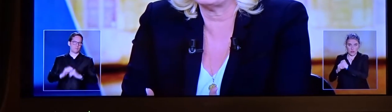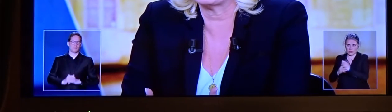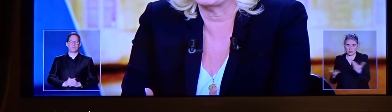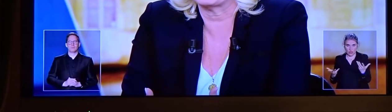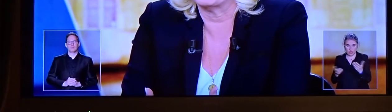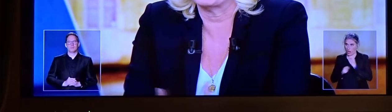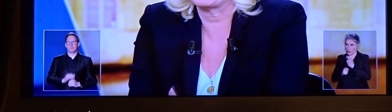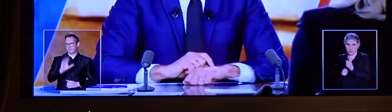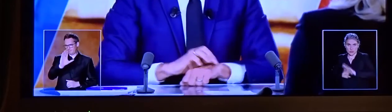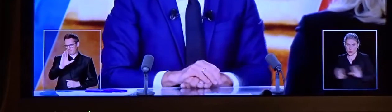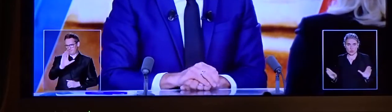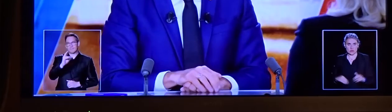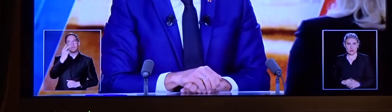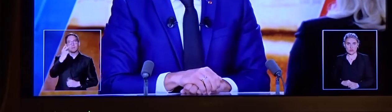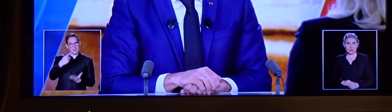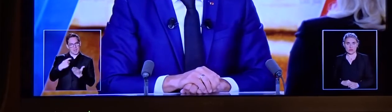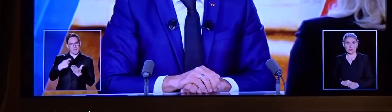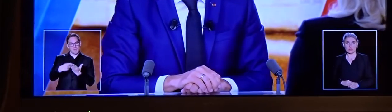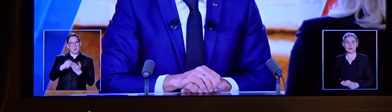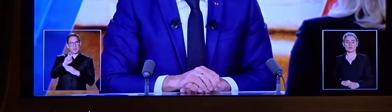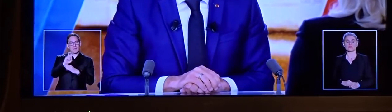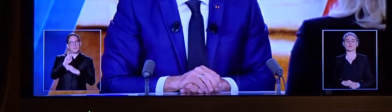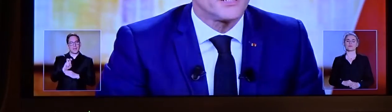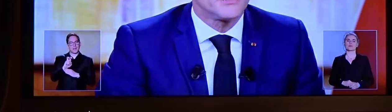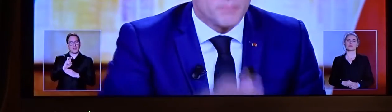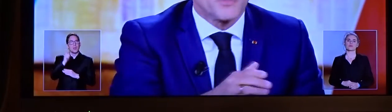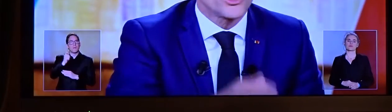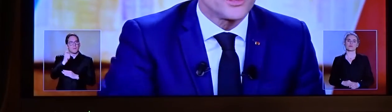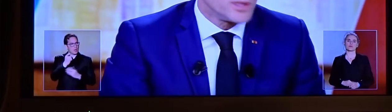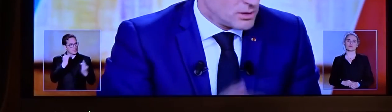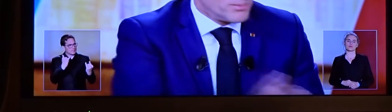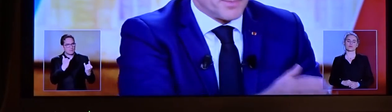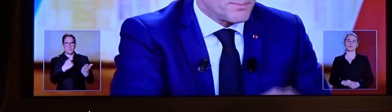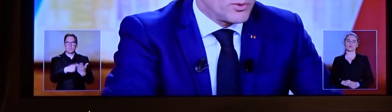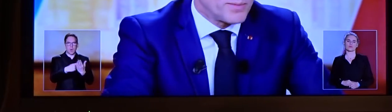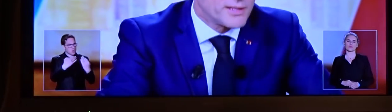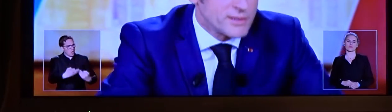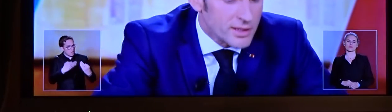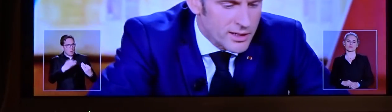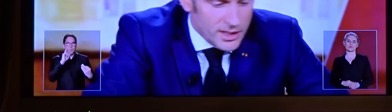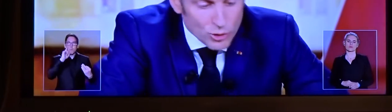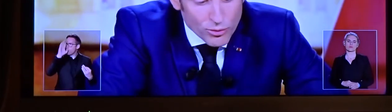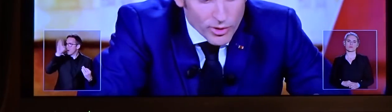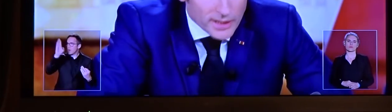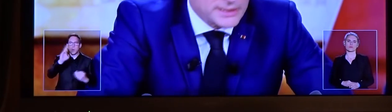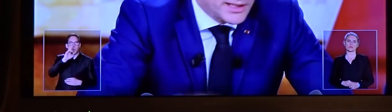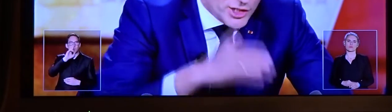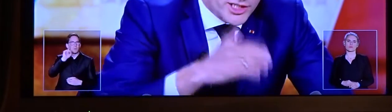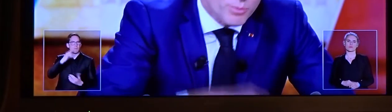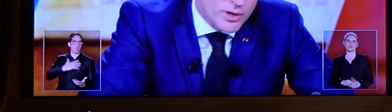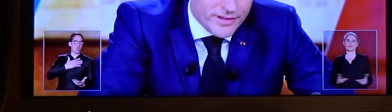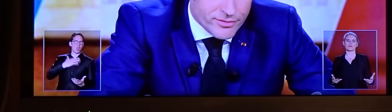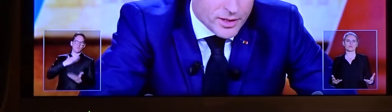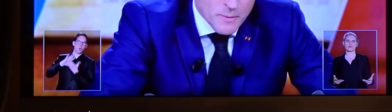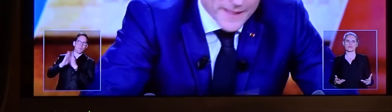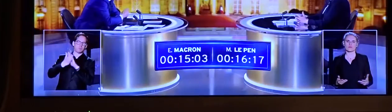rembourser mon prêt, monsieur Macron. Mais votre prêt n'a pas été contracté auprès d'une banque lambda, même en Russie, mais auprès des intérêts et du pouvoir. Et